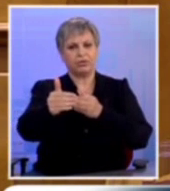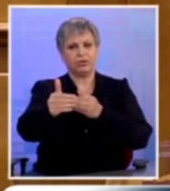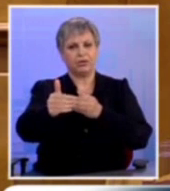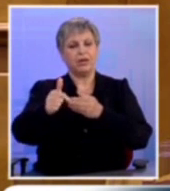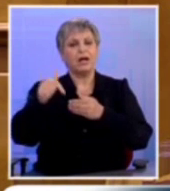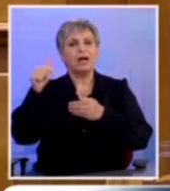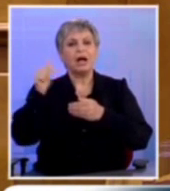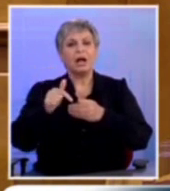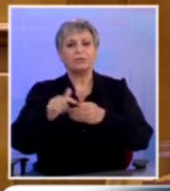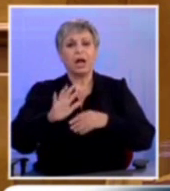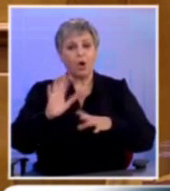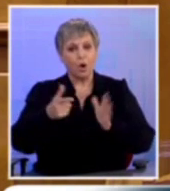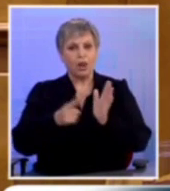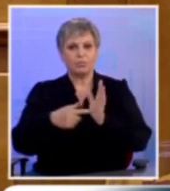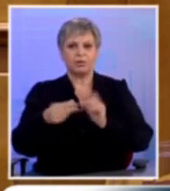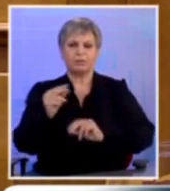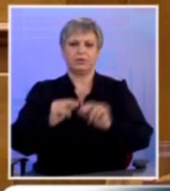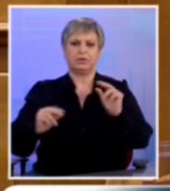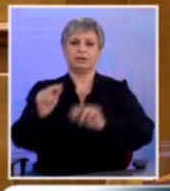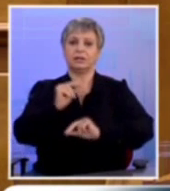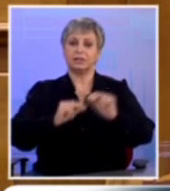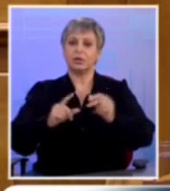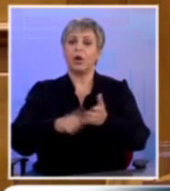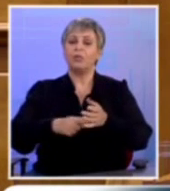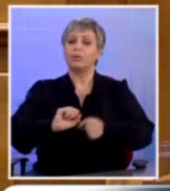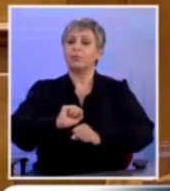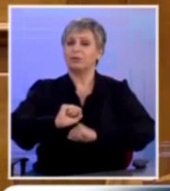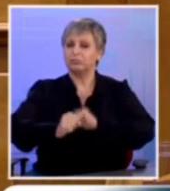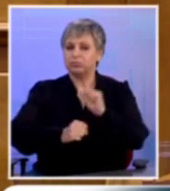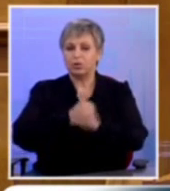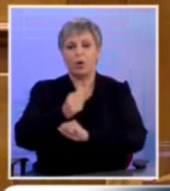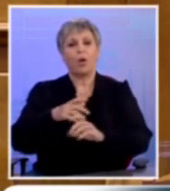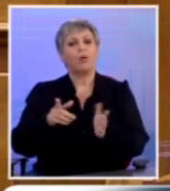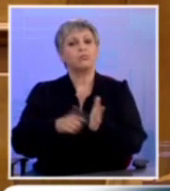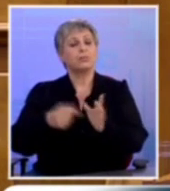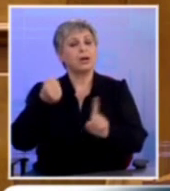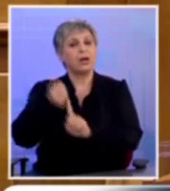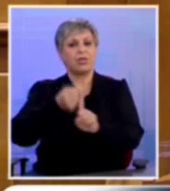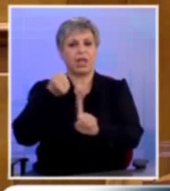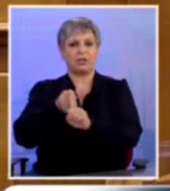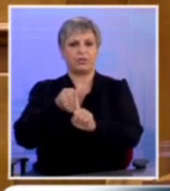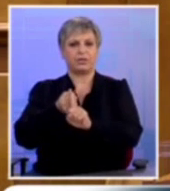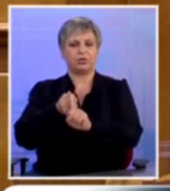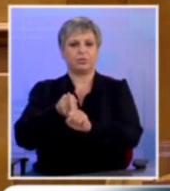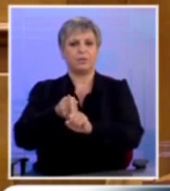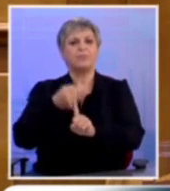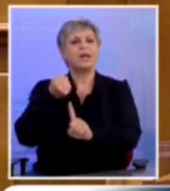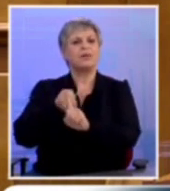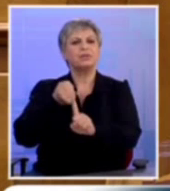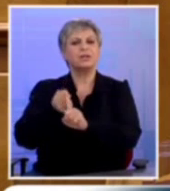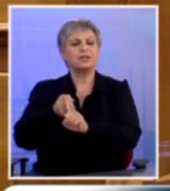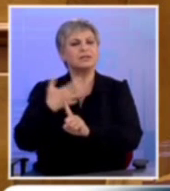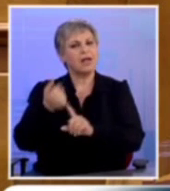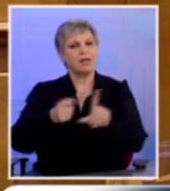παρακαταθήκες για συζήτηση, για αγώνα, για διεκδίκηση και η έκβαση αυτής της διεκδίκησης έχει να κάνει